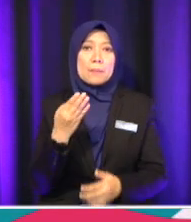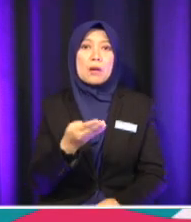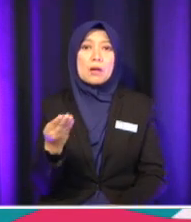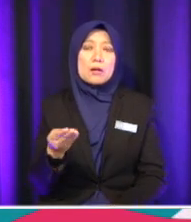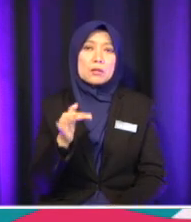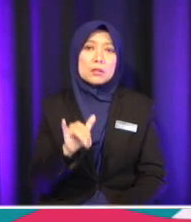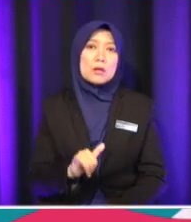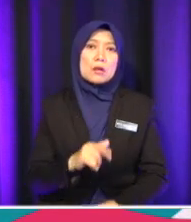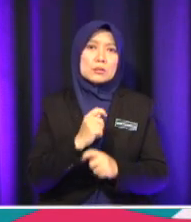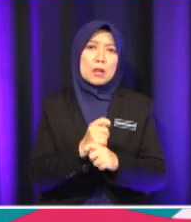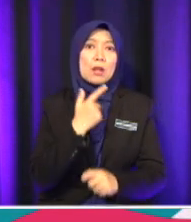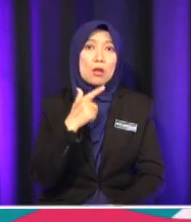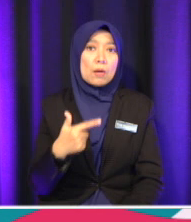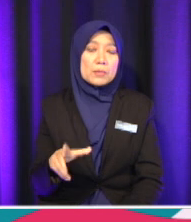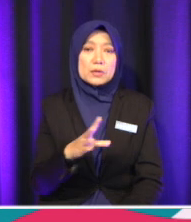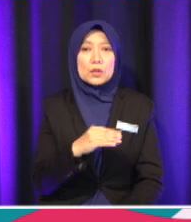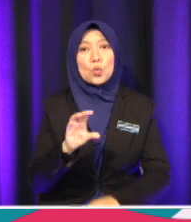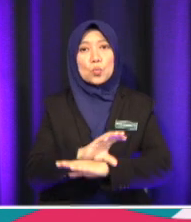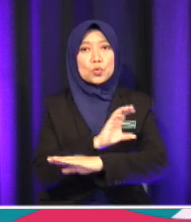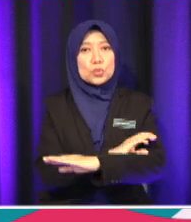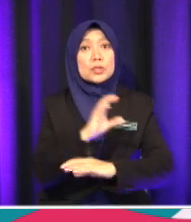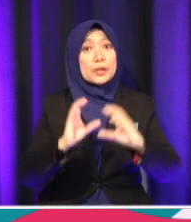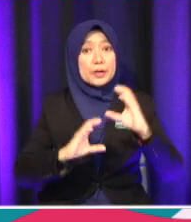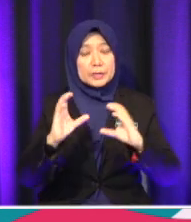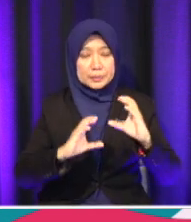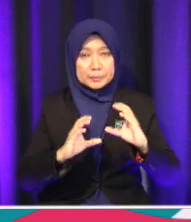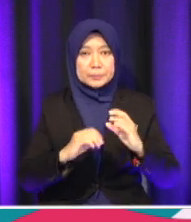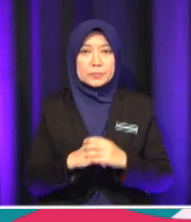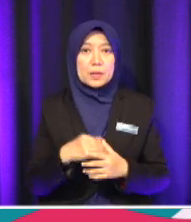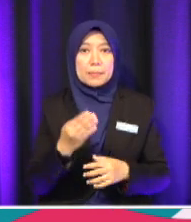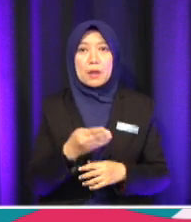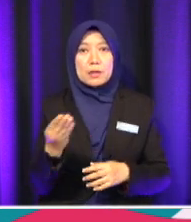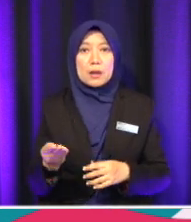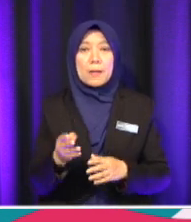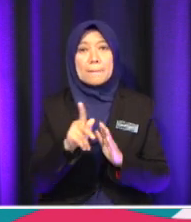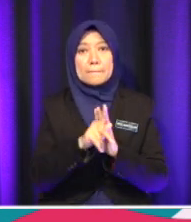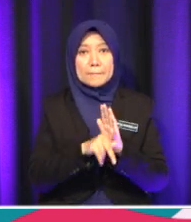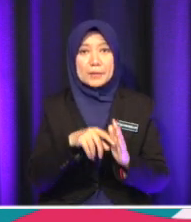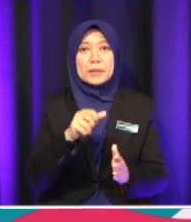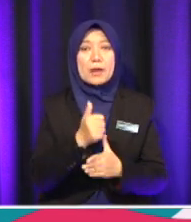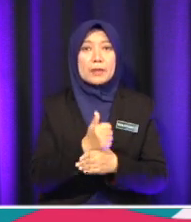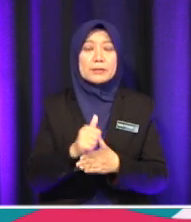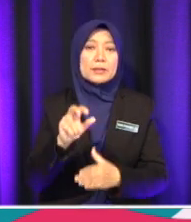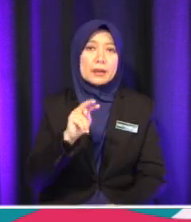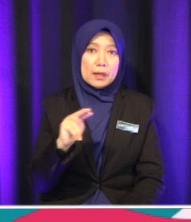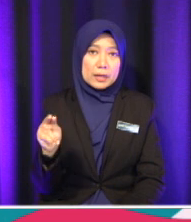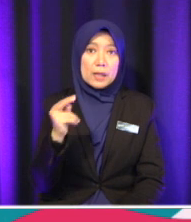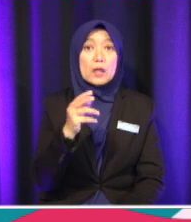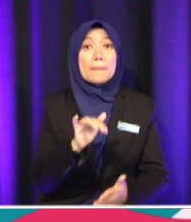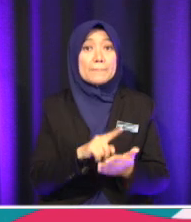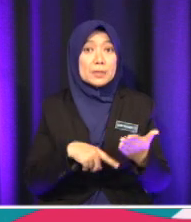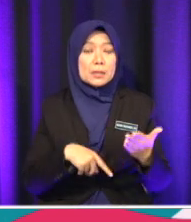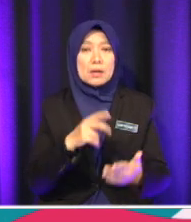seperti kereta dan komputer oke yang kedua ialah barang perantaraan yaitu bahan mentah